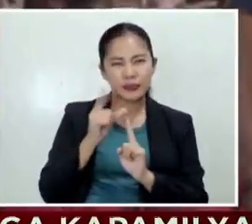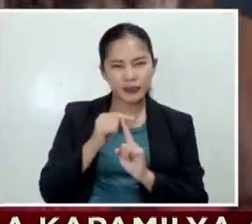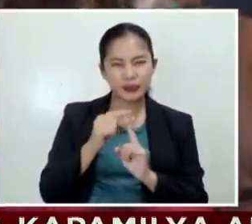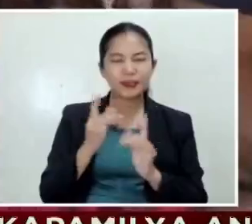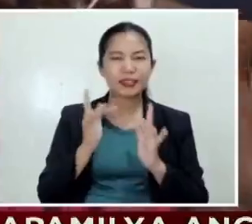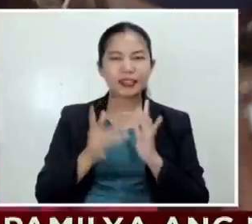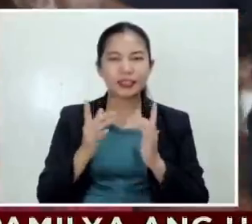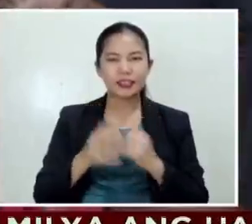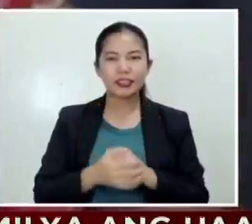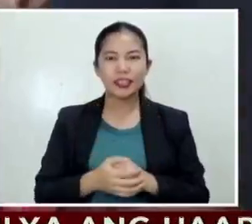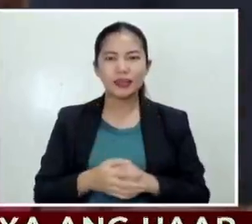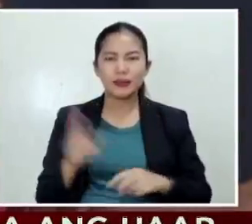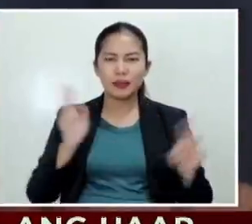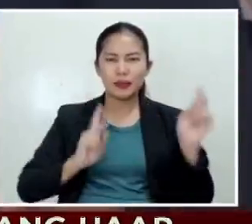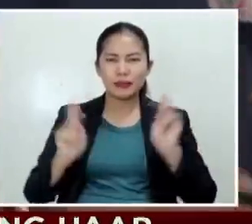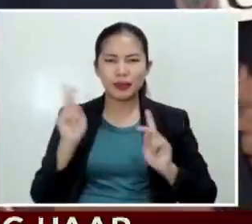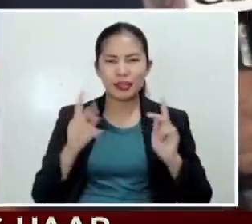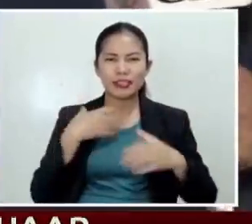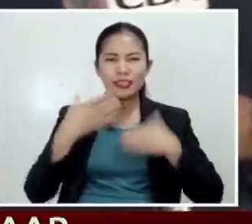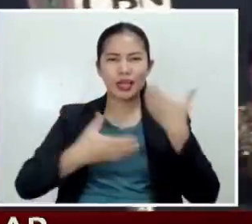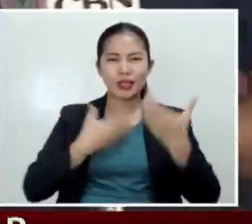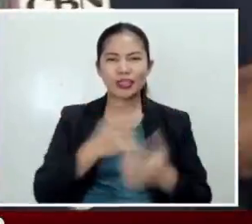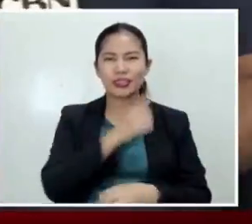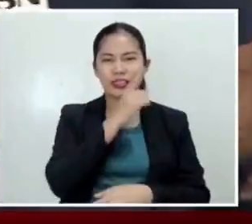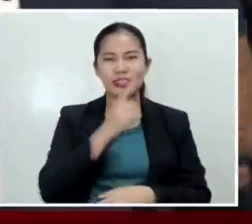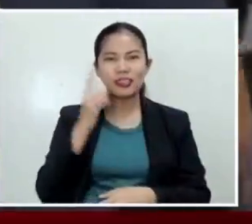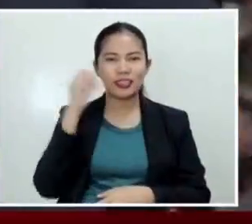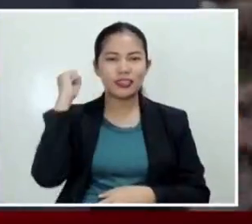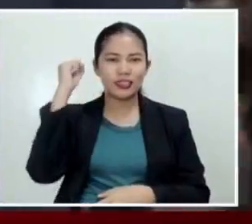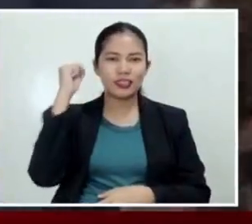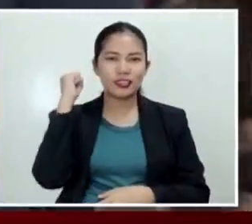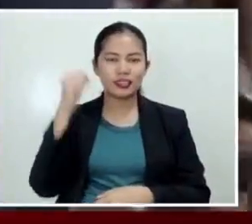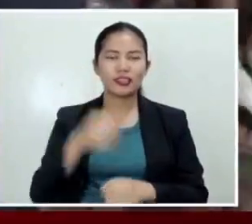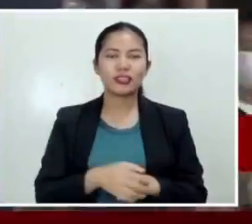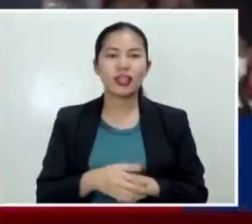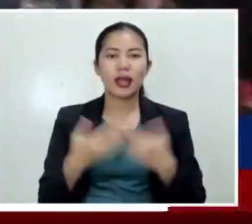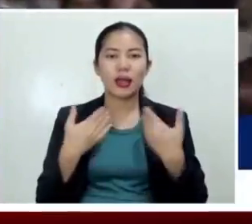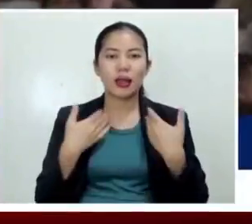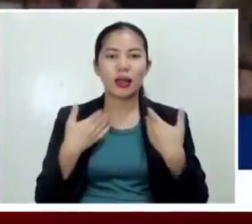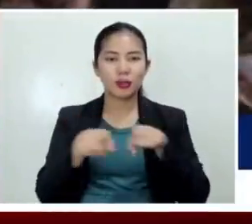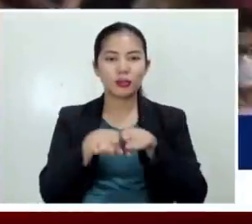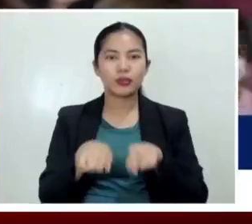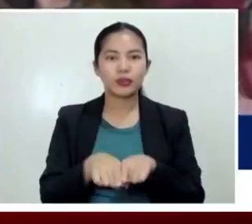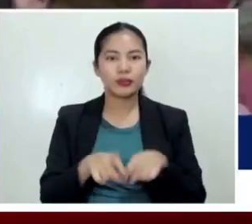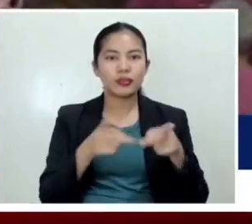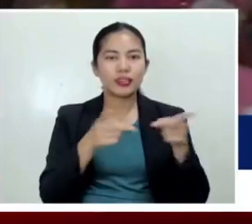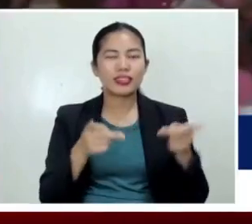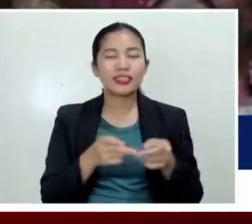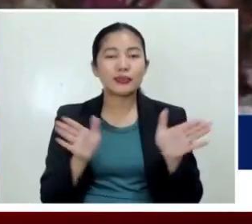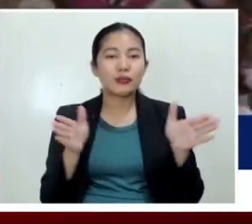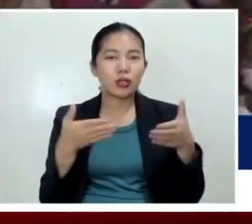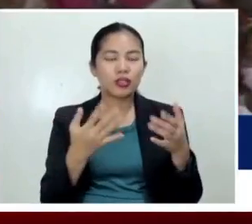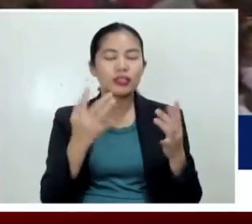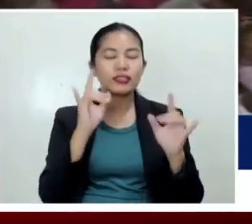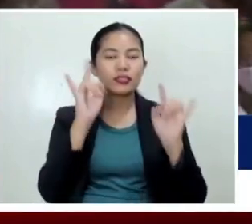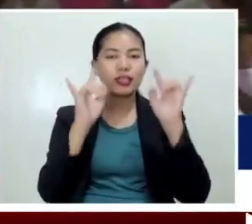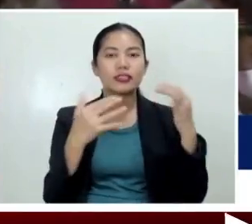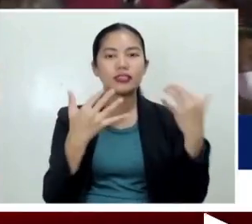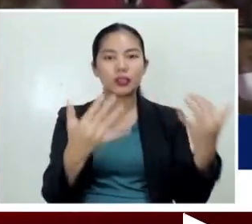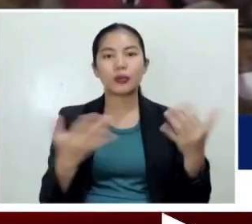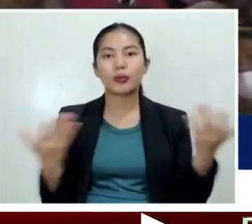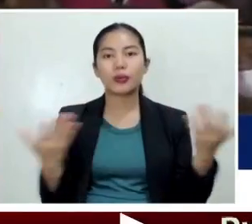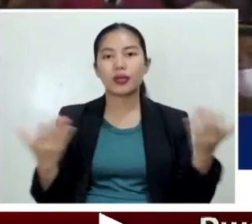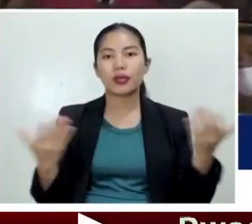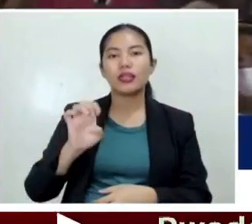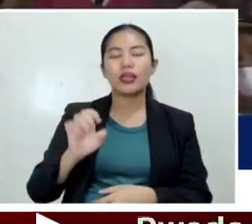yung Naga City Grand People's Rally, may naganap din na mga mini rally kaninang hapon sa Legazpi City sa probinsya ng